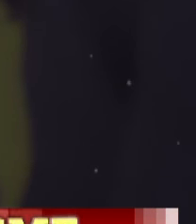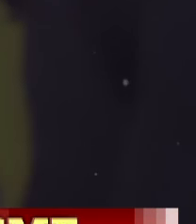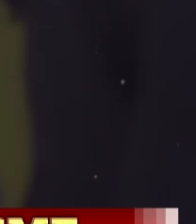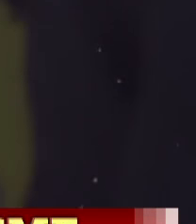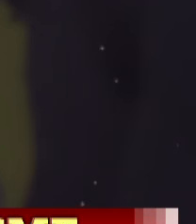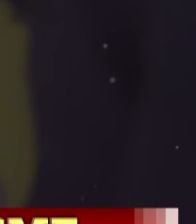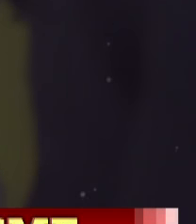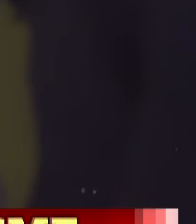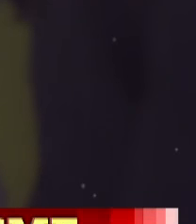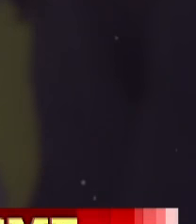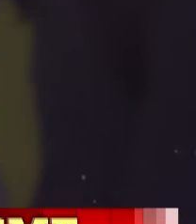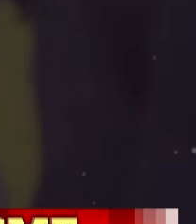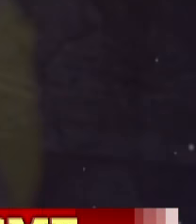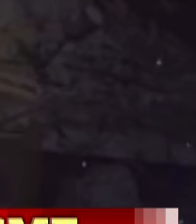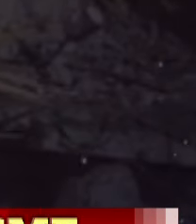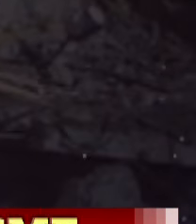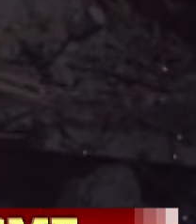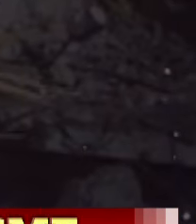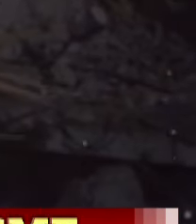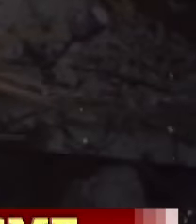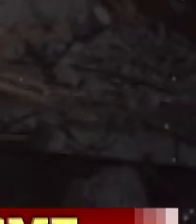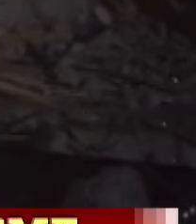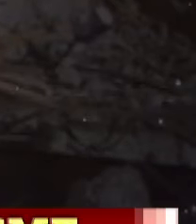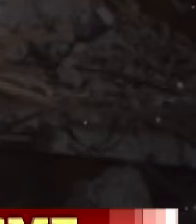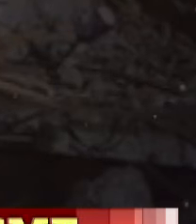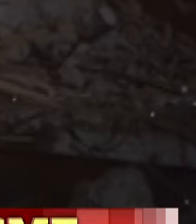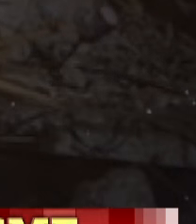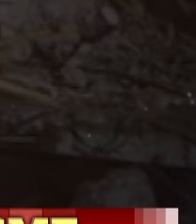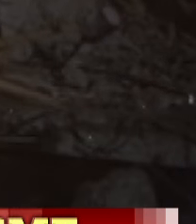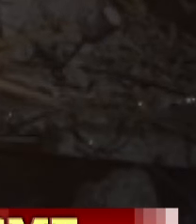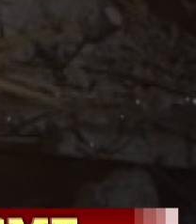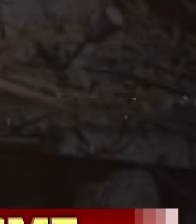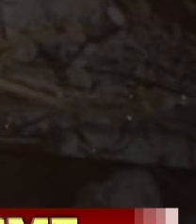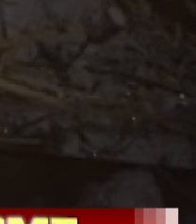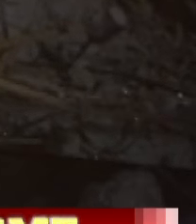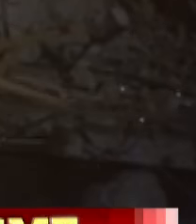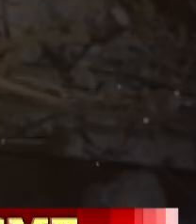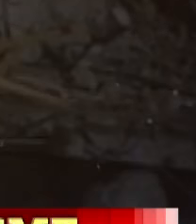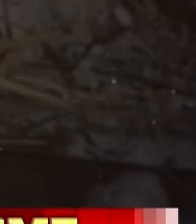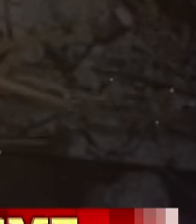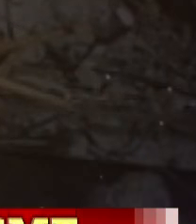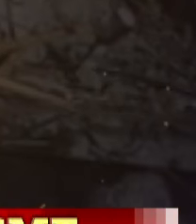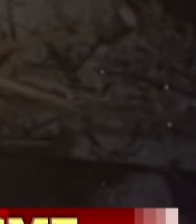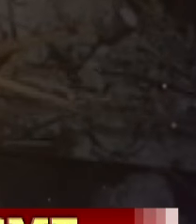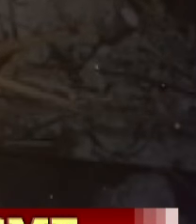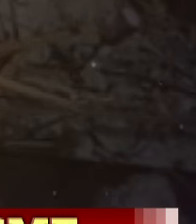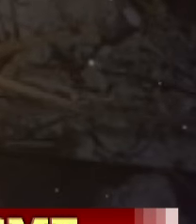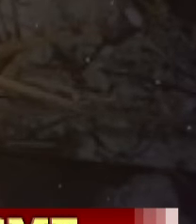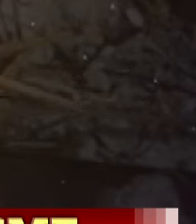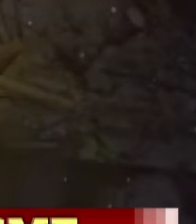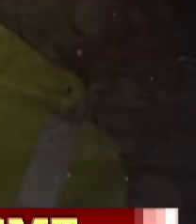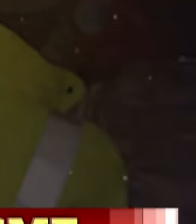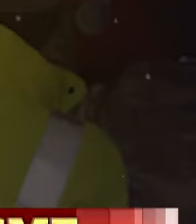yanımda kal. Sevgimi al sakla koynumda,